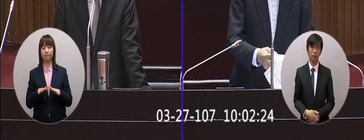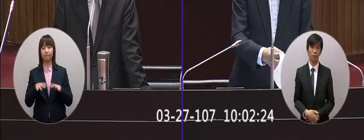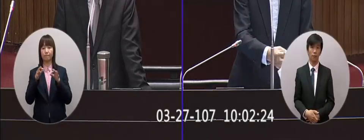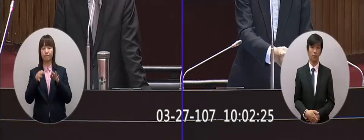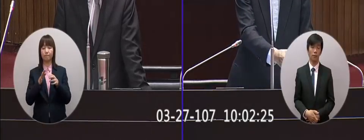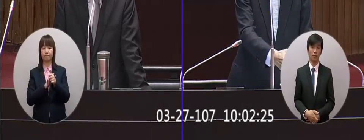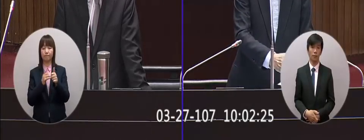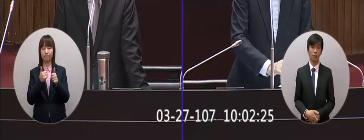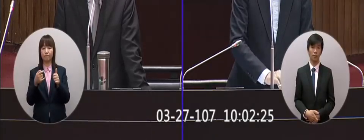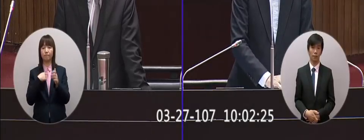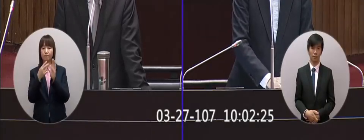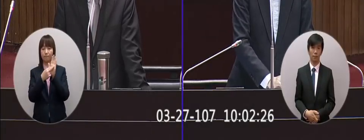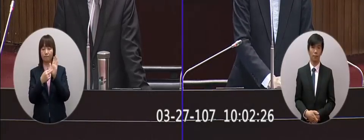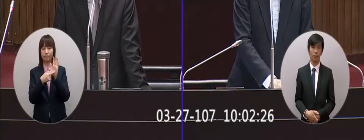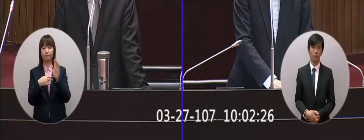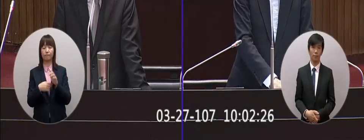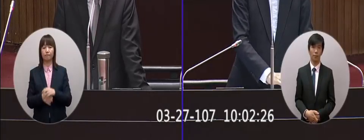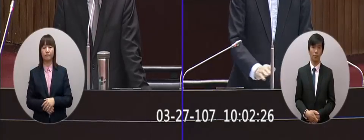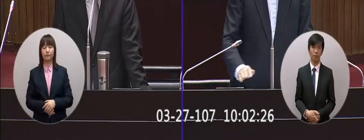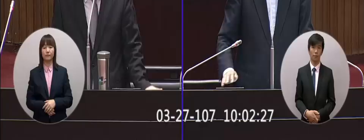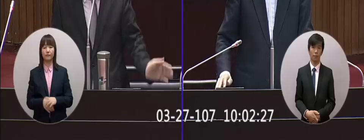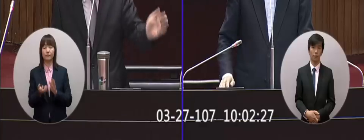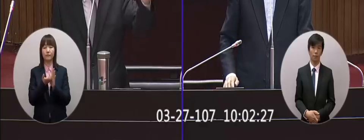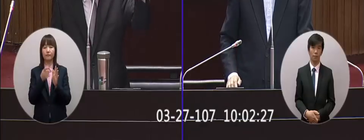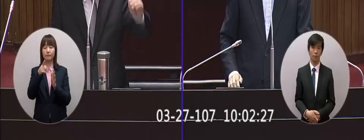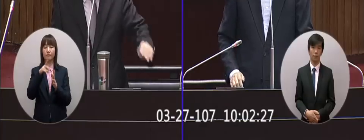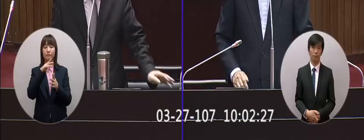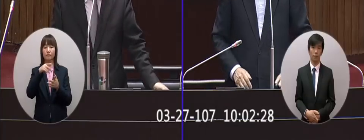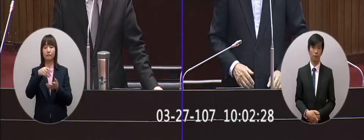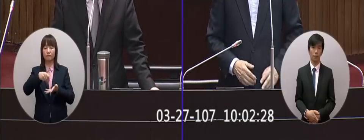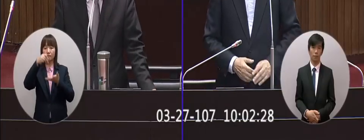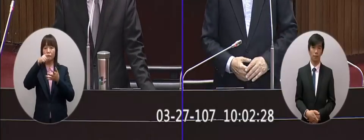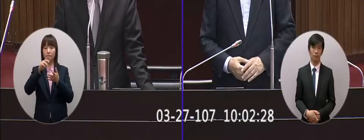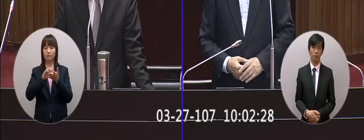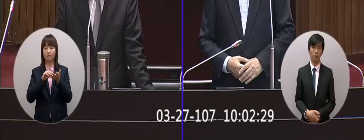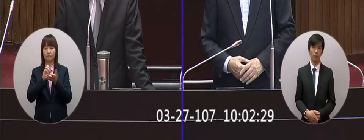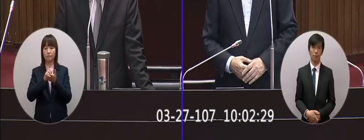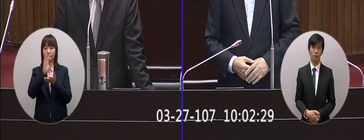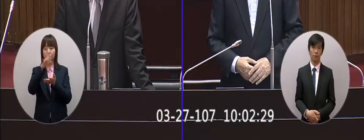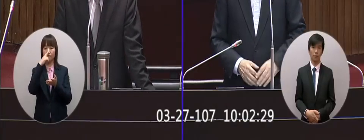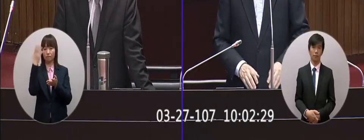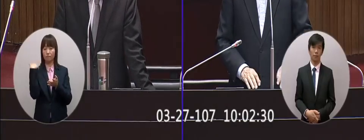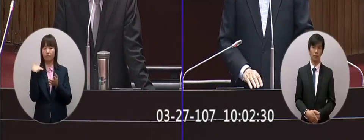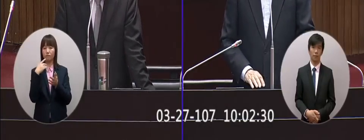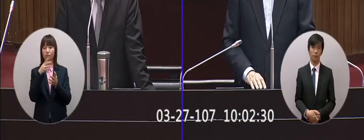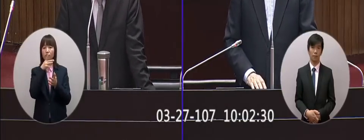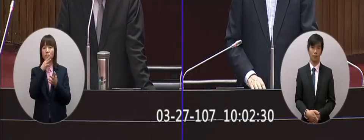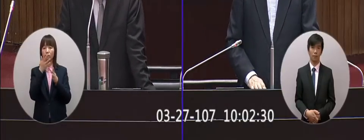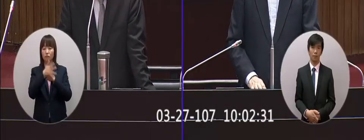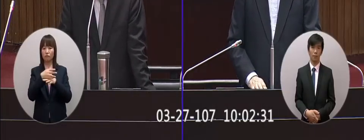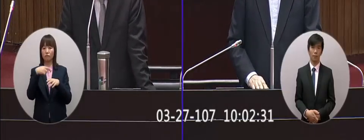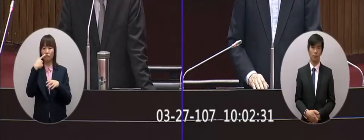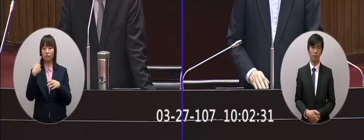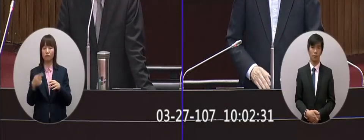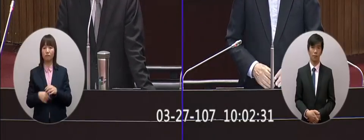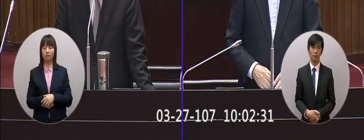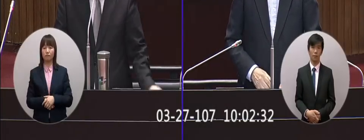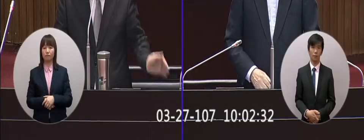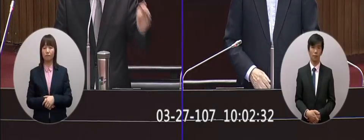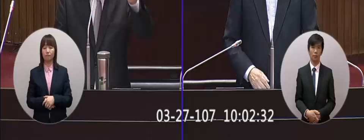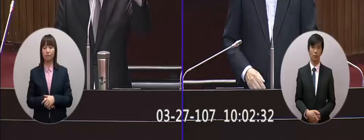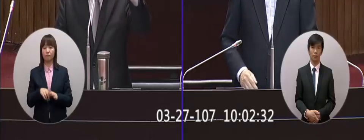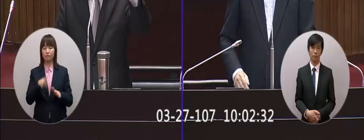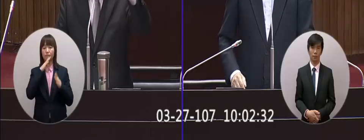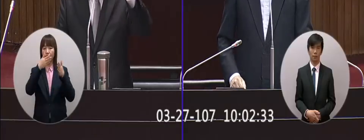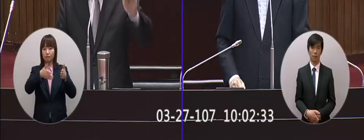员跟你说明哈，刚刚你指的那些我曾经讲过的话哈，其实